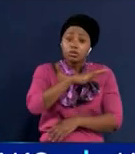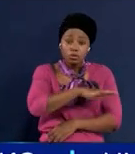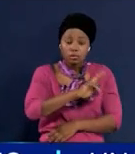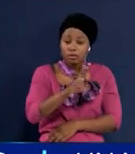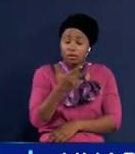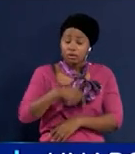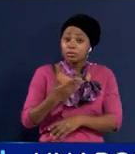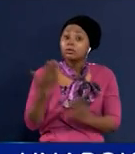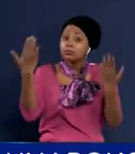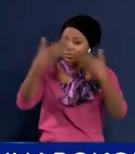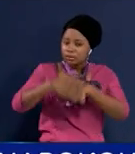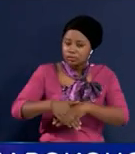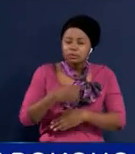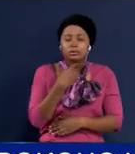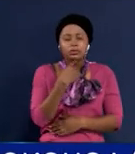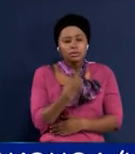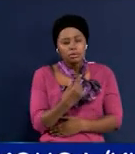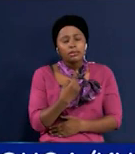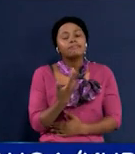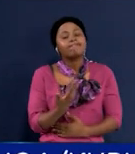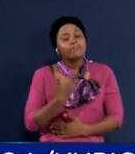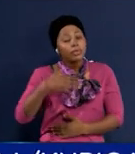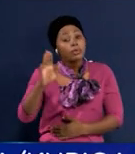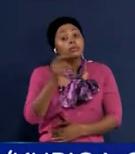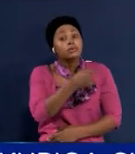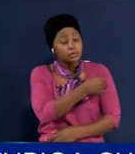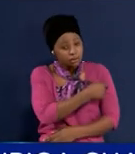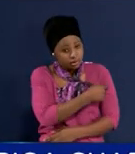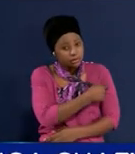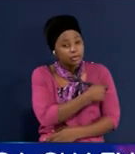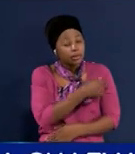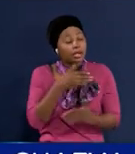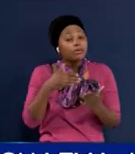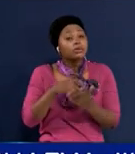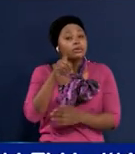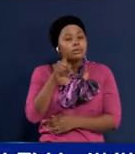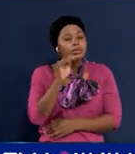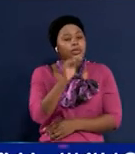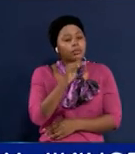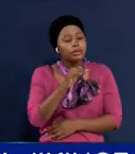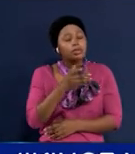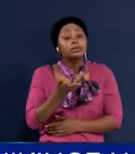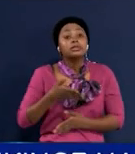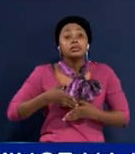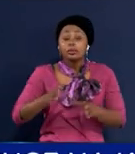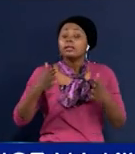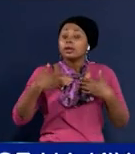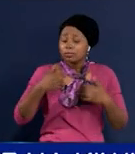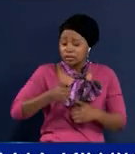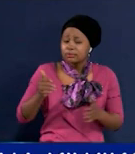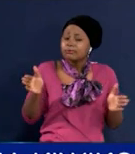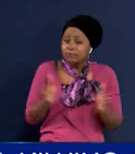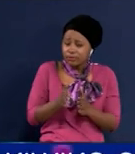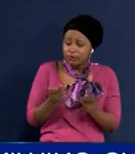wakati mwingine usiku. Anasema kwamba ameenda hospitali na alipofika huko akaambiwa njia za hewa zimebana na